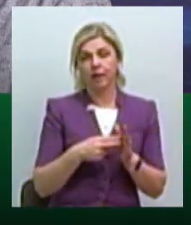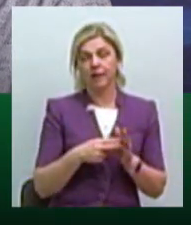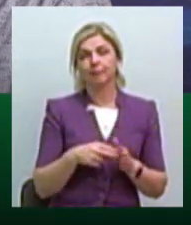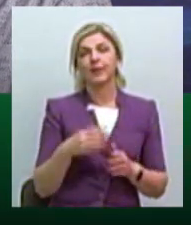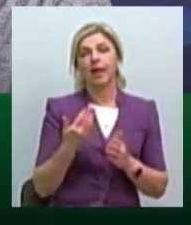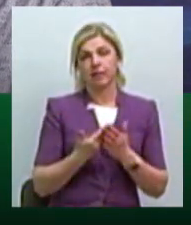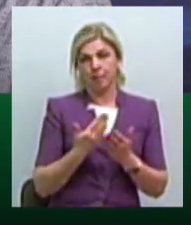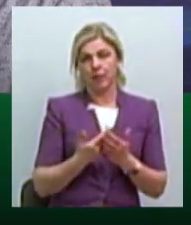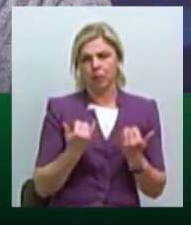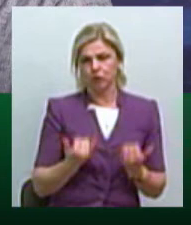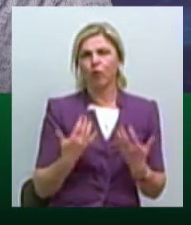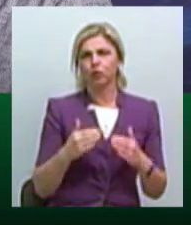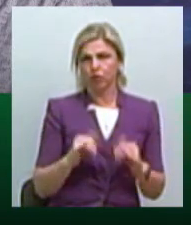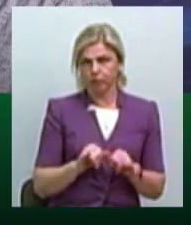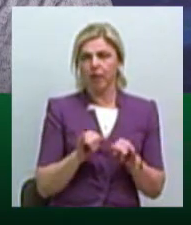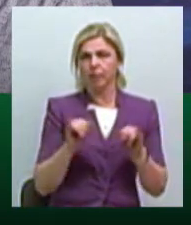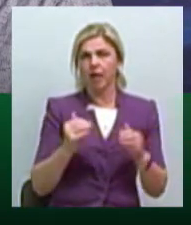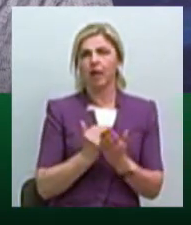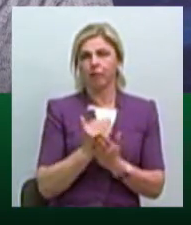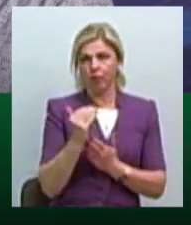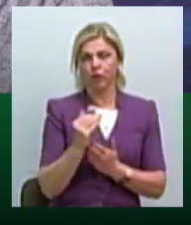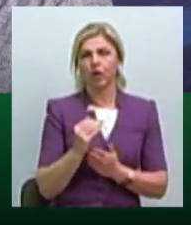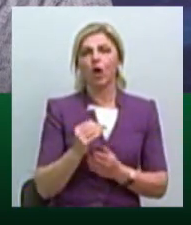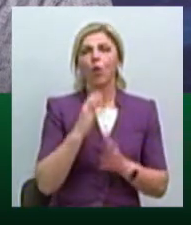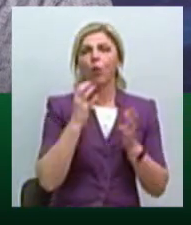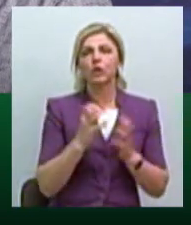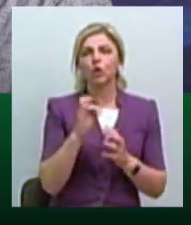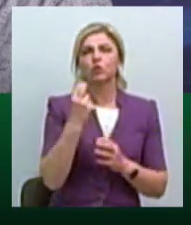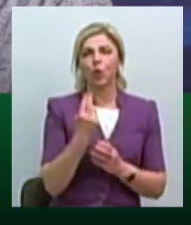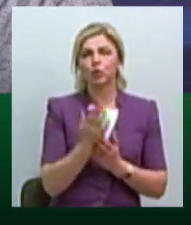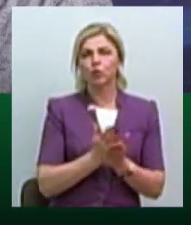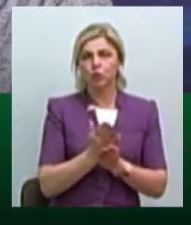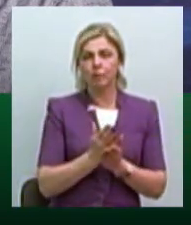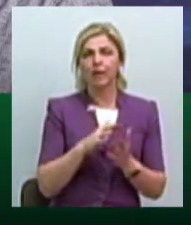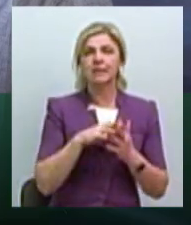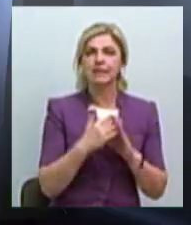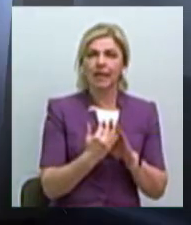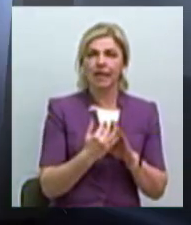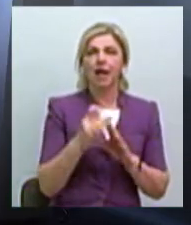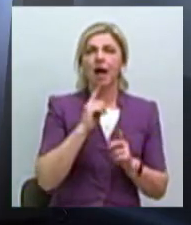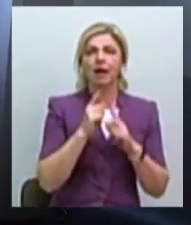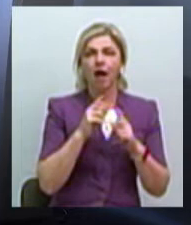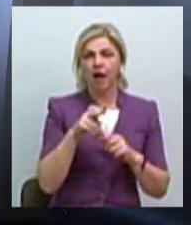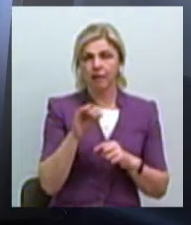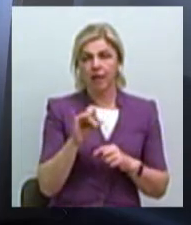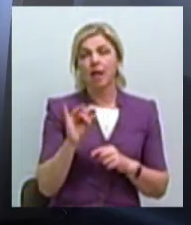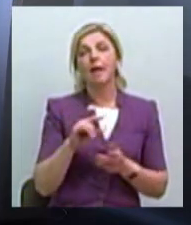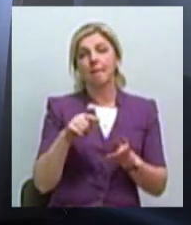сьогодні пішли, утримують соціальні служби, сільські, селищні ради та й міські